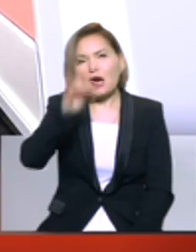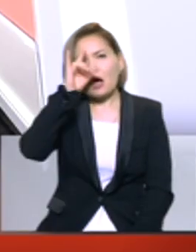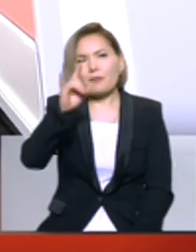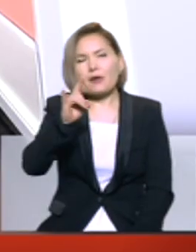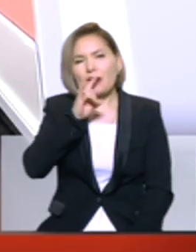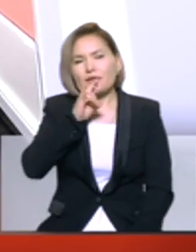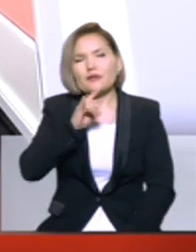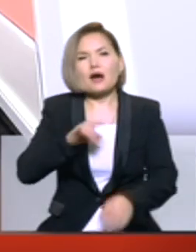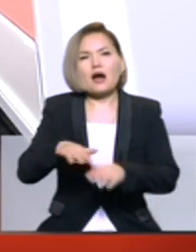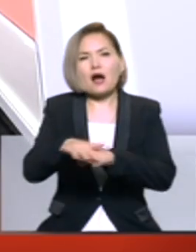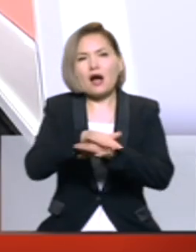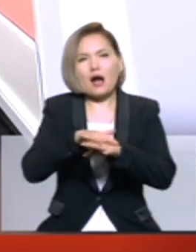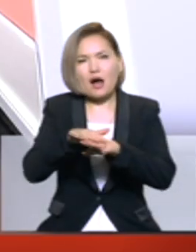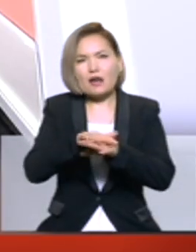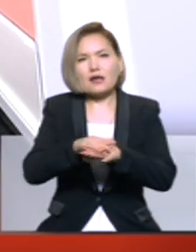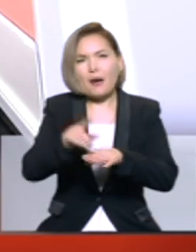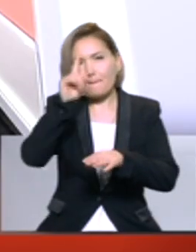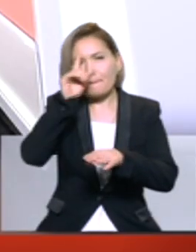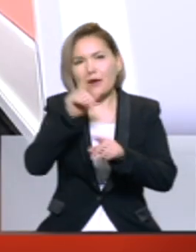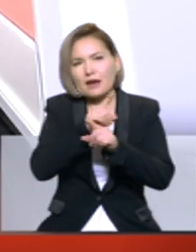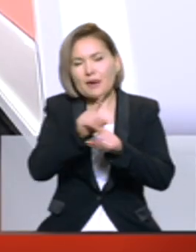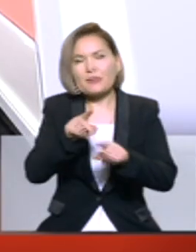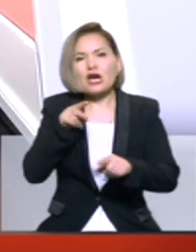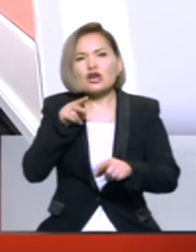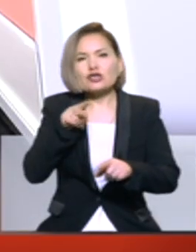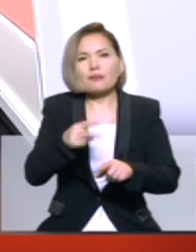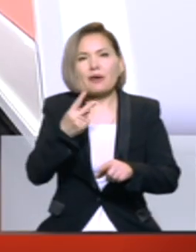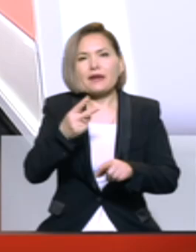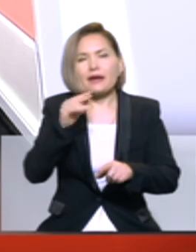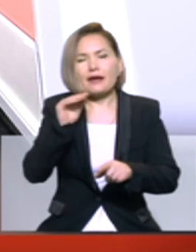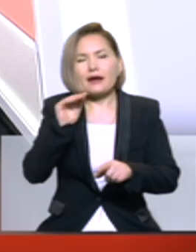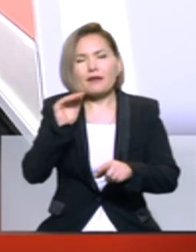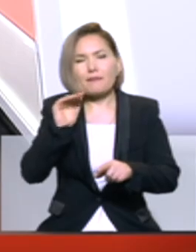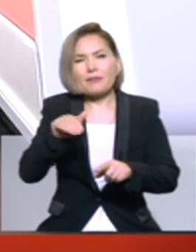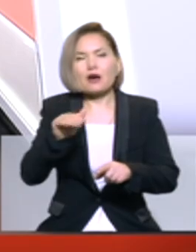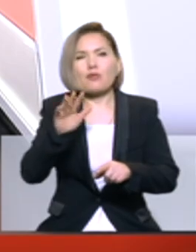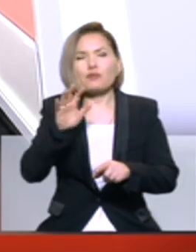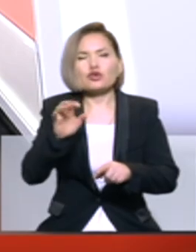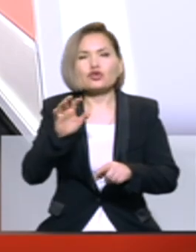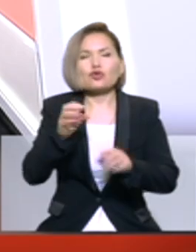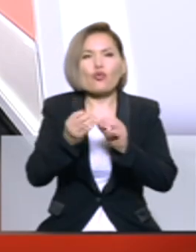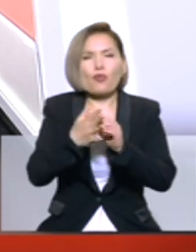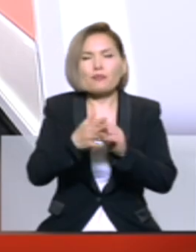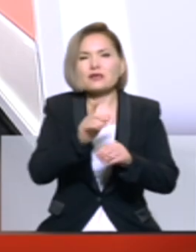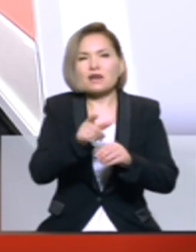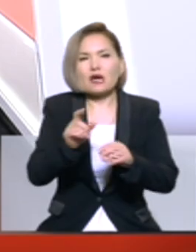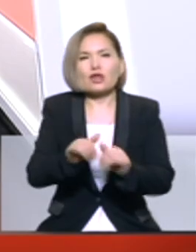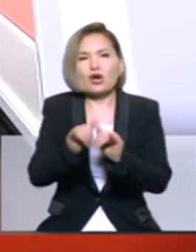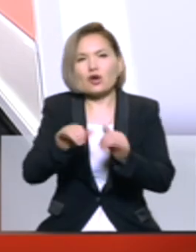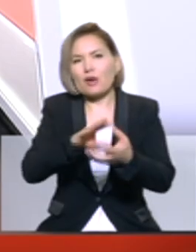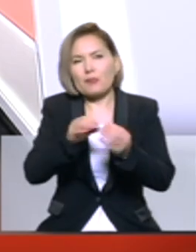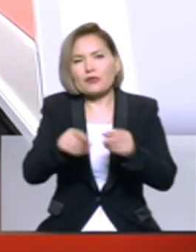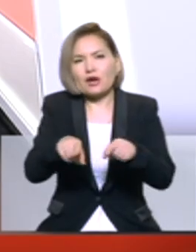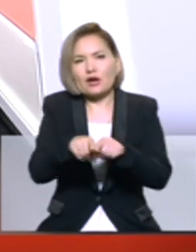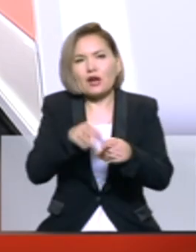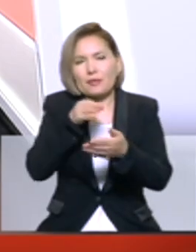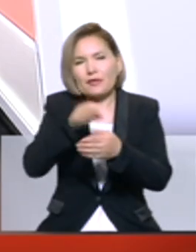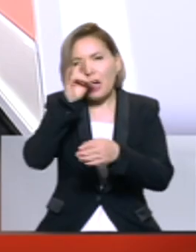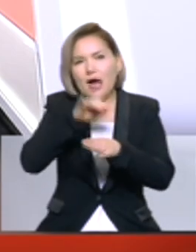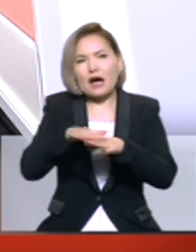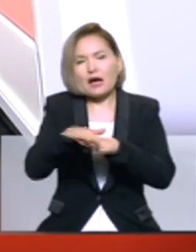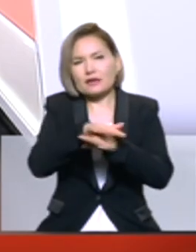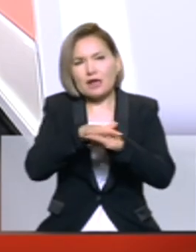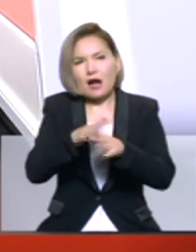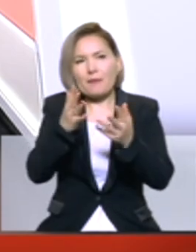Еліміздегі халық саны бір айдың ішінде 22515 адамға көбейген. Ұлттық статистика бюросы осылайша Қазақстан халқының саны